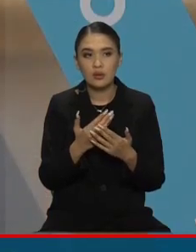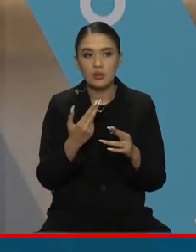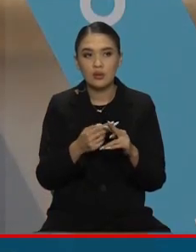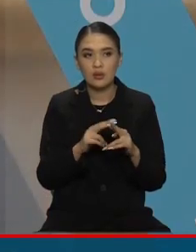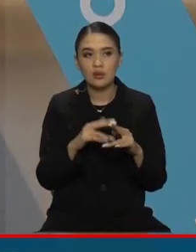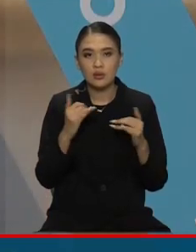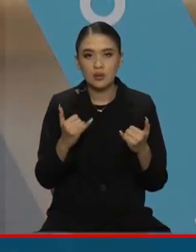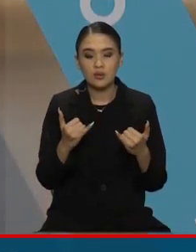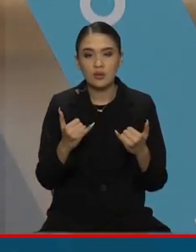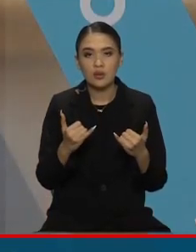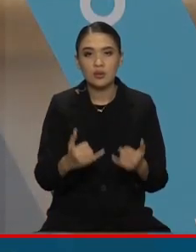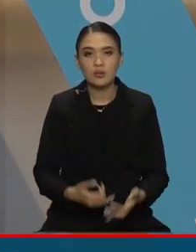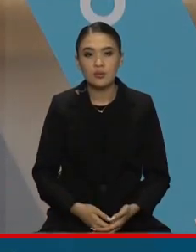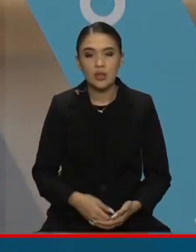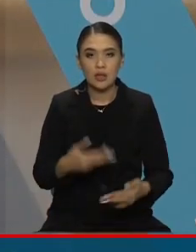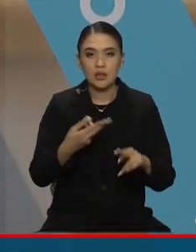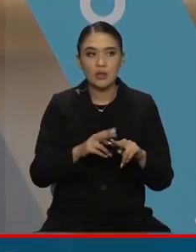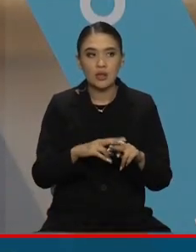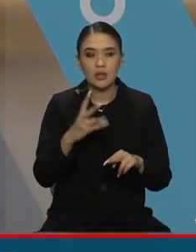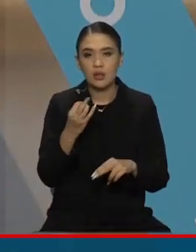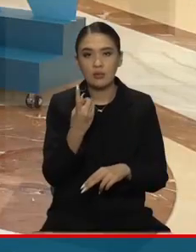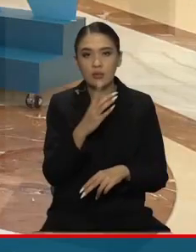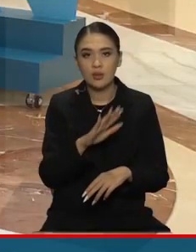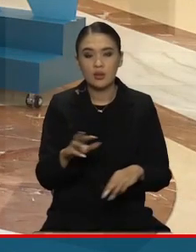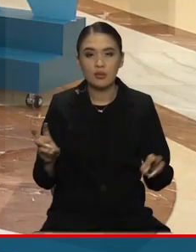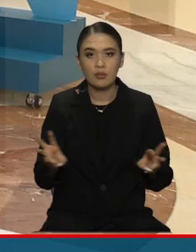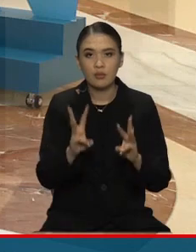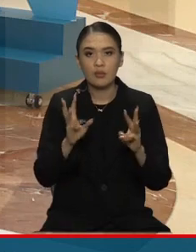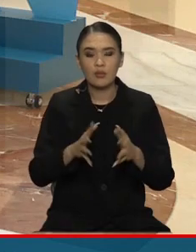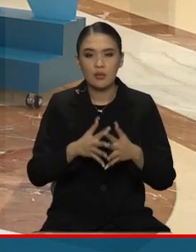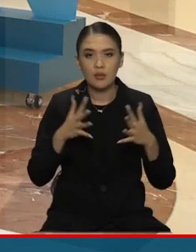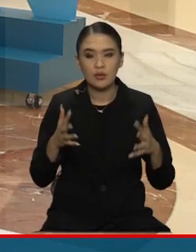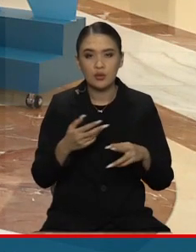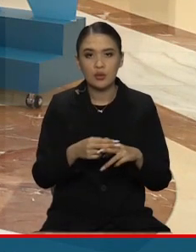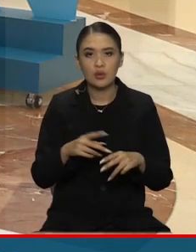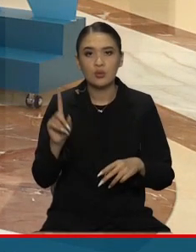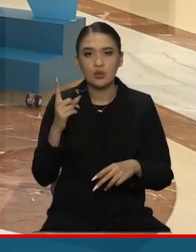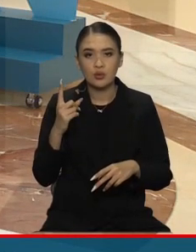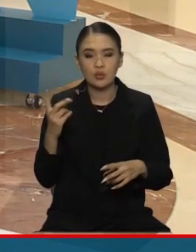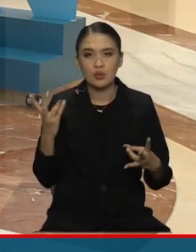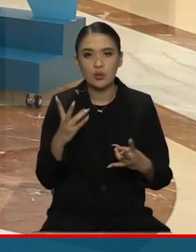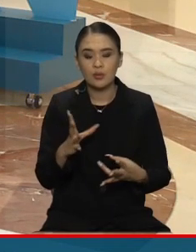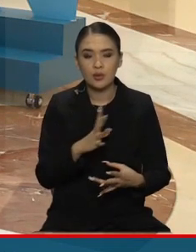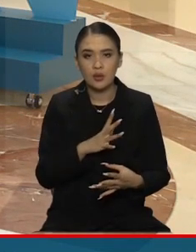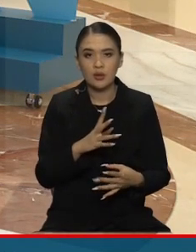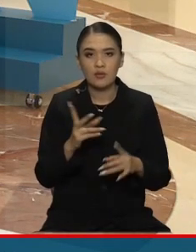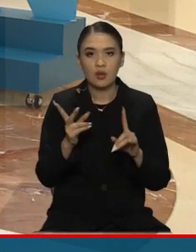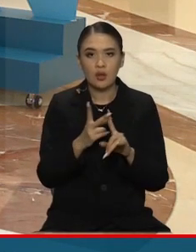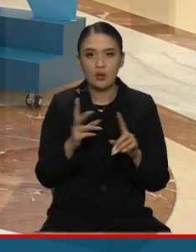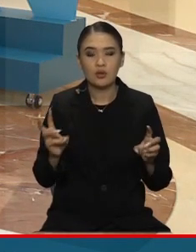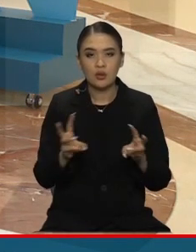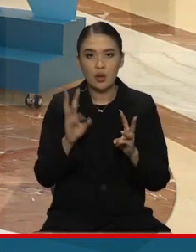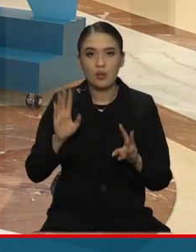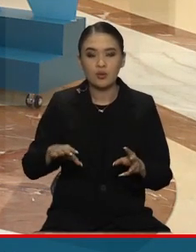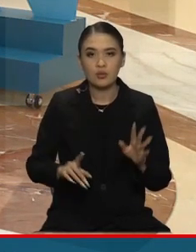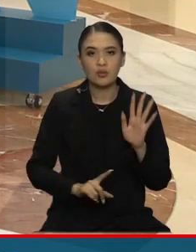романы скажите это же не первый такой масштабный пожар Почему Должен был случиться еще один чтобы начали принимать эти меры